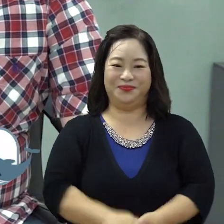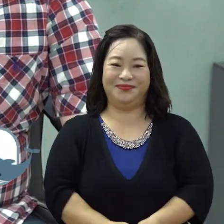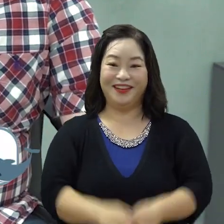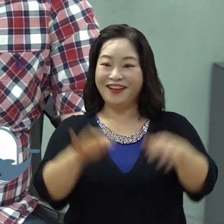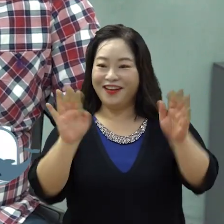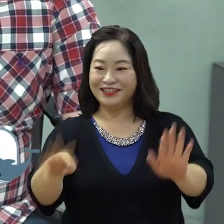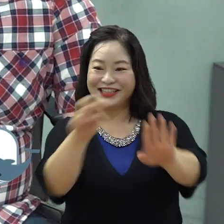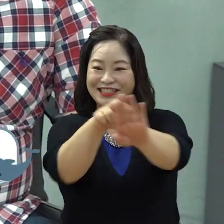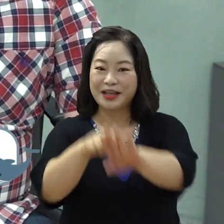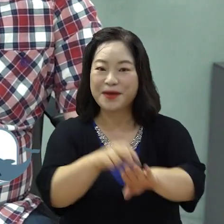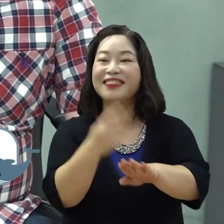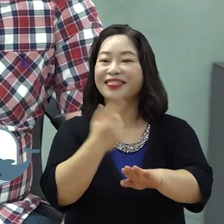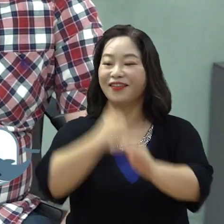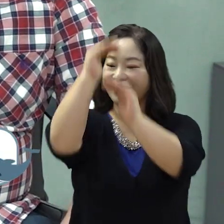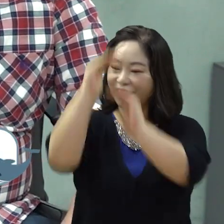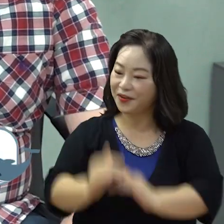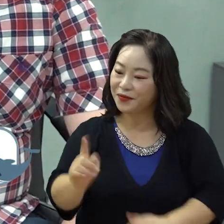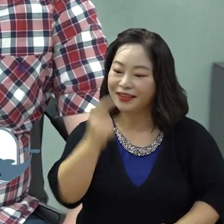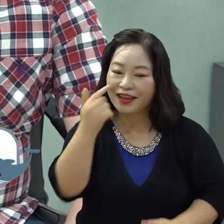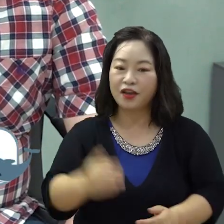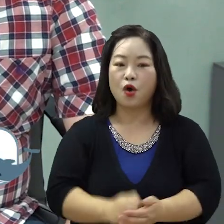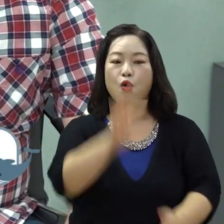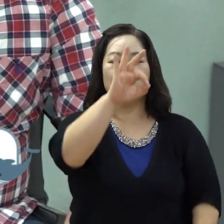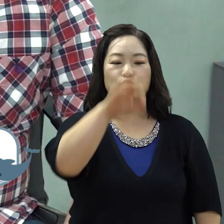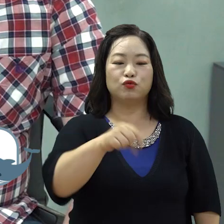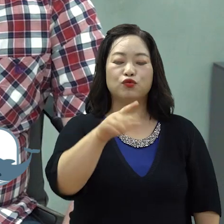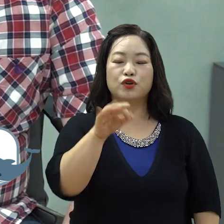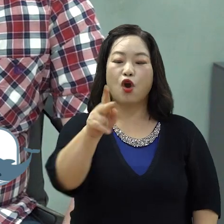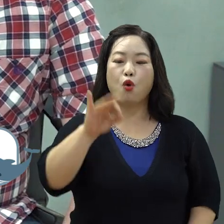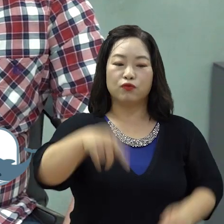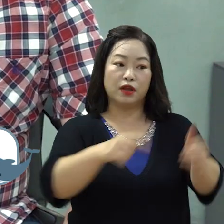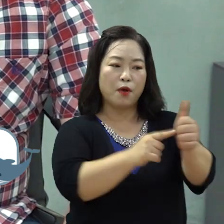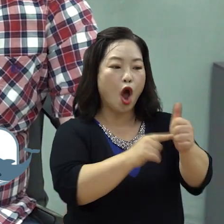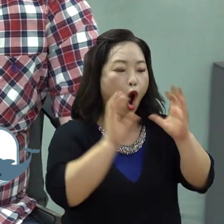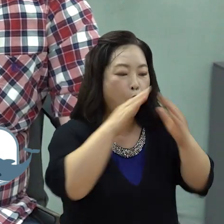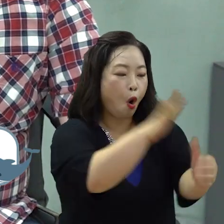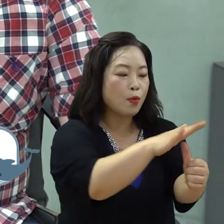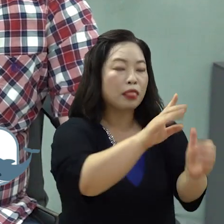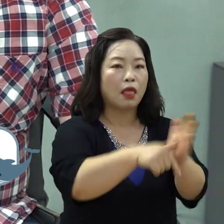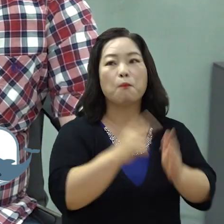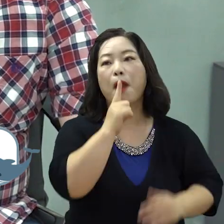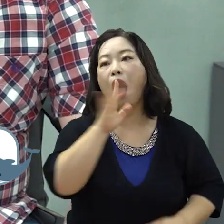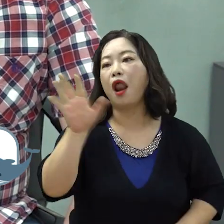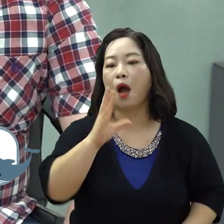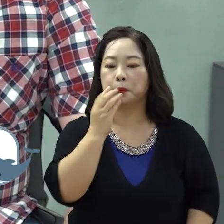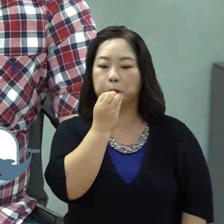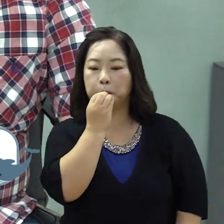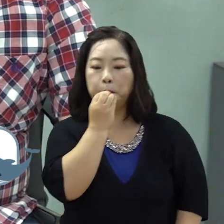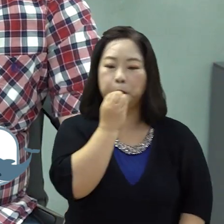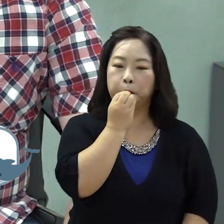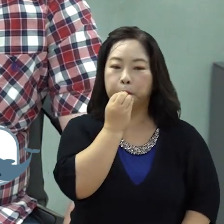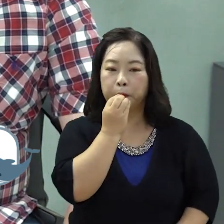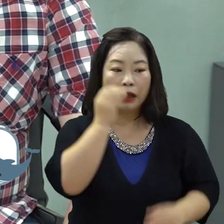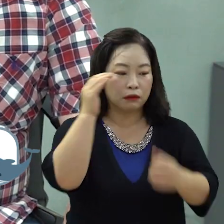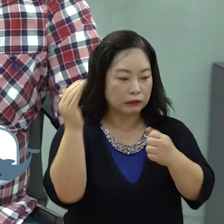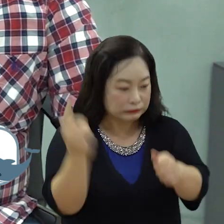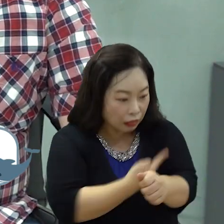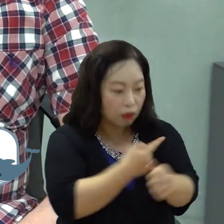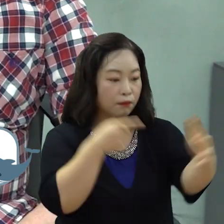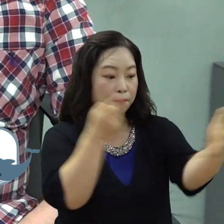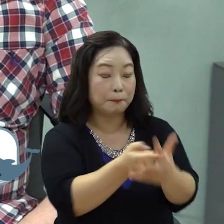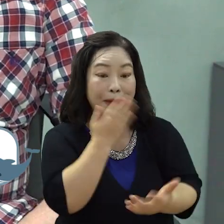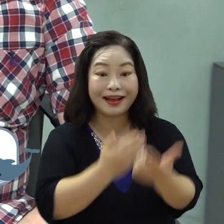자폐를 진단받게 됐던 이런 거 얘기를 해볼게요. 우영우 변호사는 자폐를 어릴 때 말을 안 하고 있다. 이런 걸로 통해서 이제 알게 된